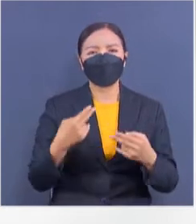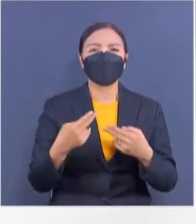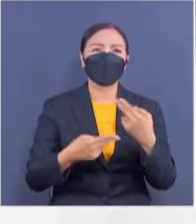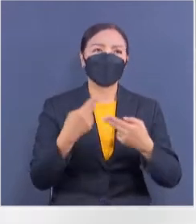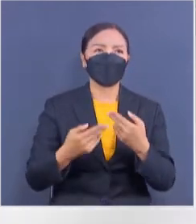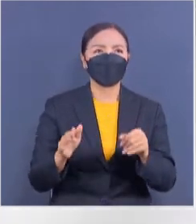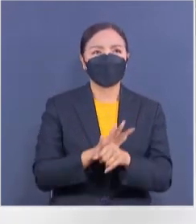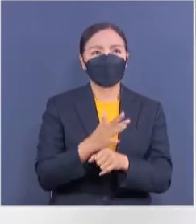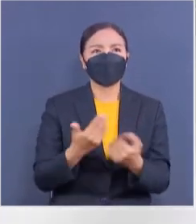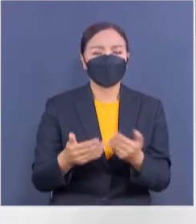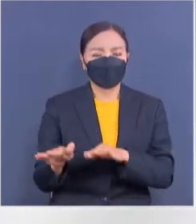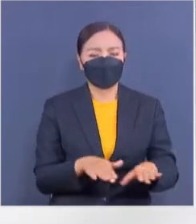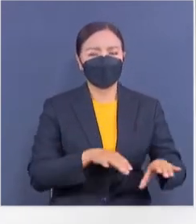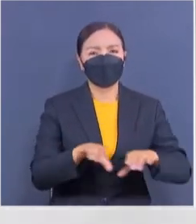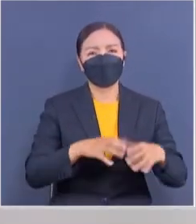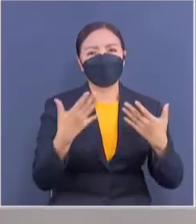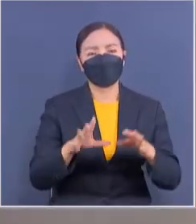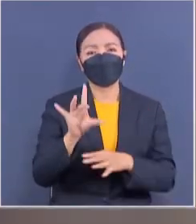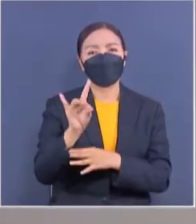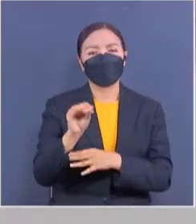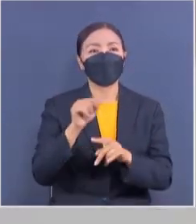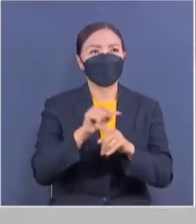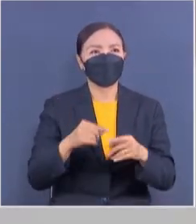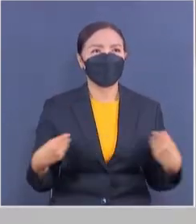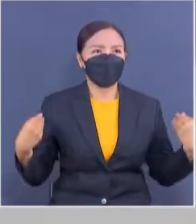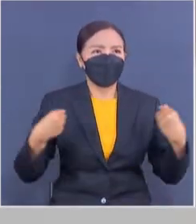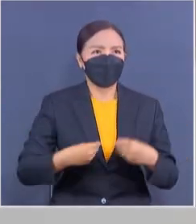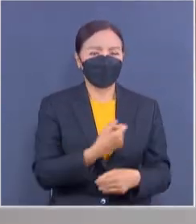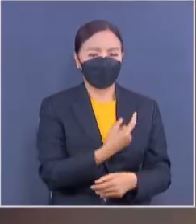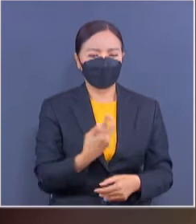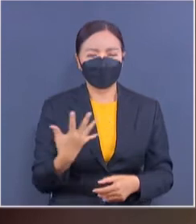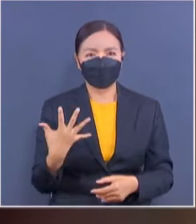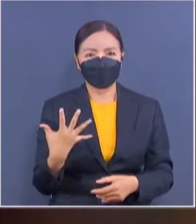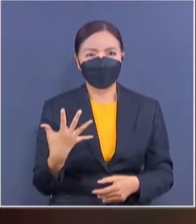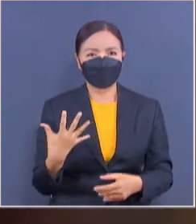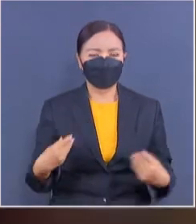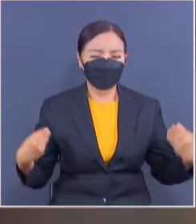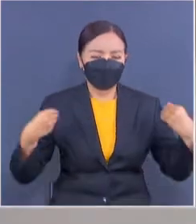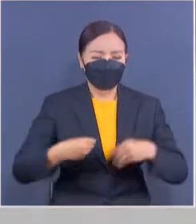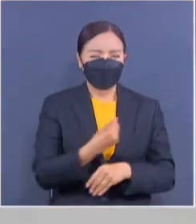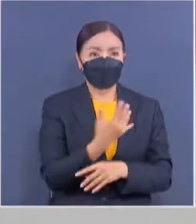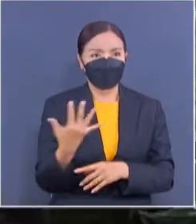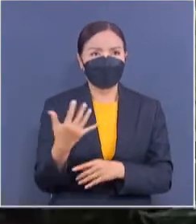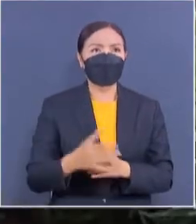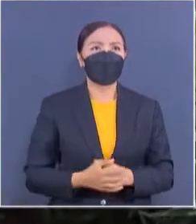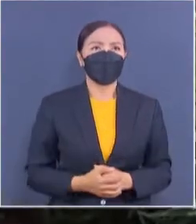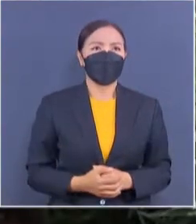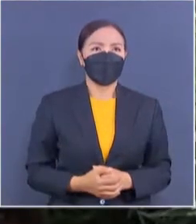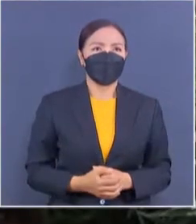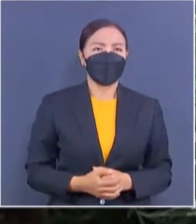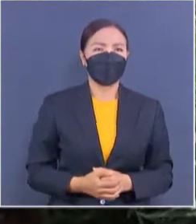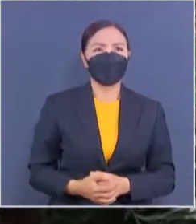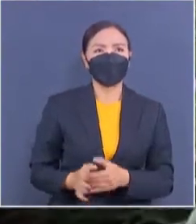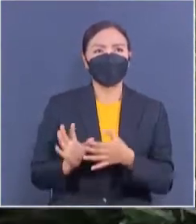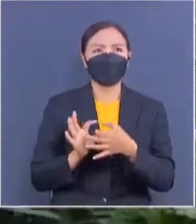กว่า 80% ค่ะส่วนชุดเจ้าสาวก็เตรียมเอาไว้5ชุดนะคะเพื่อเอาไว้ใช้ในพิธีต่างๆแต่ละชุดก็จะมีเรื่องราวเกี่ยวกับดิ